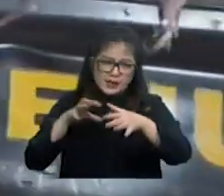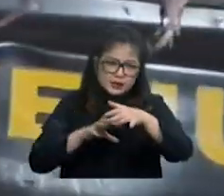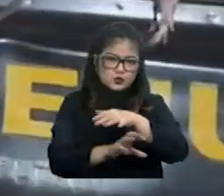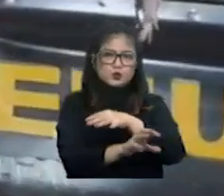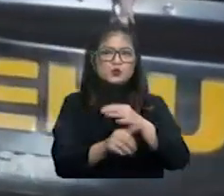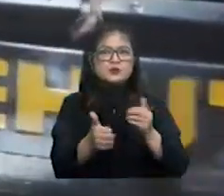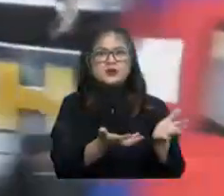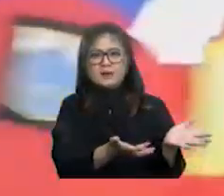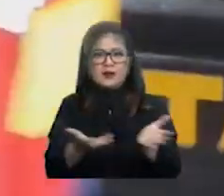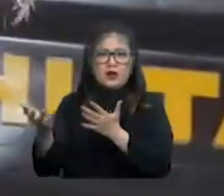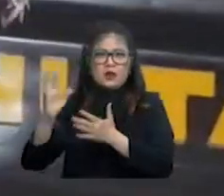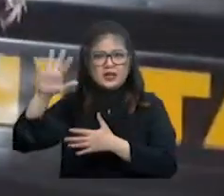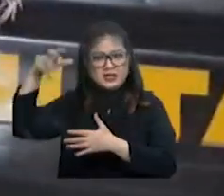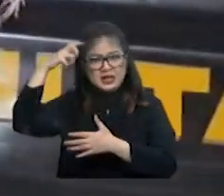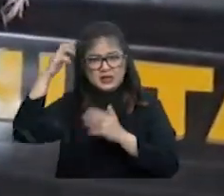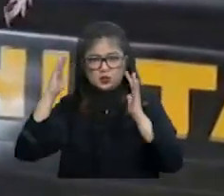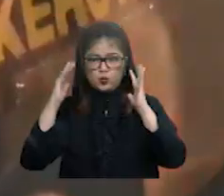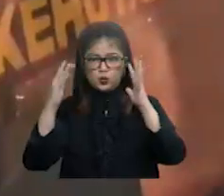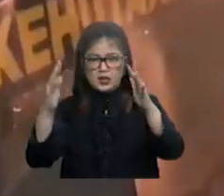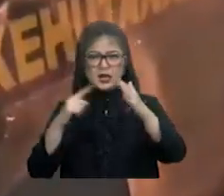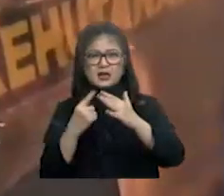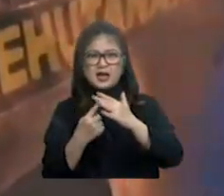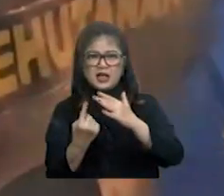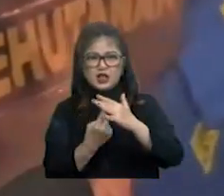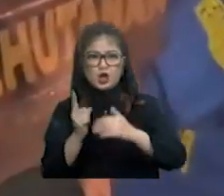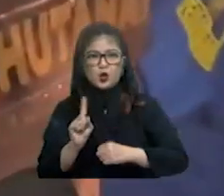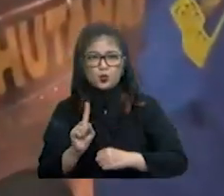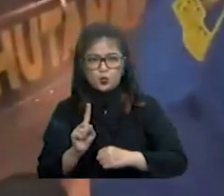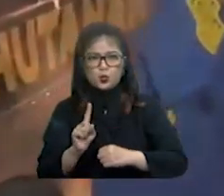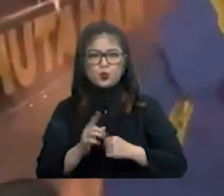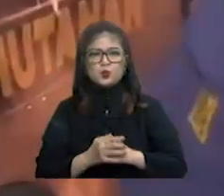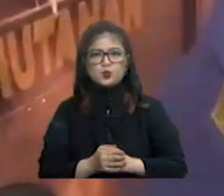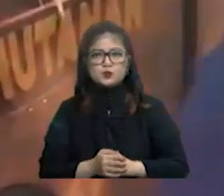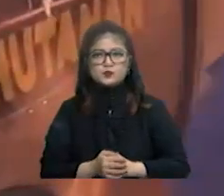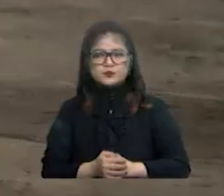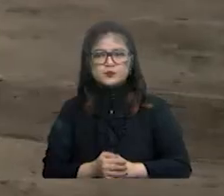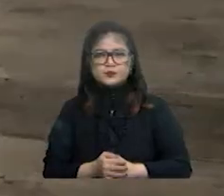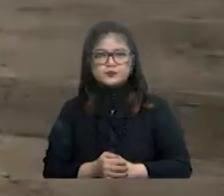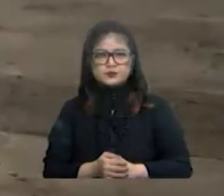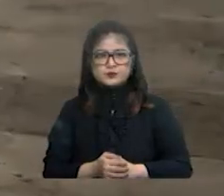dinas kehutanan untuk dikarantina. Dari Jakarta, Sofian Firdaus, iNews melaporkan.